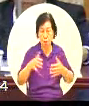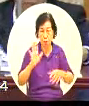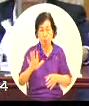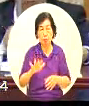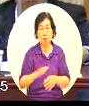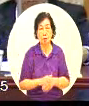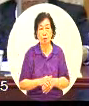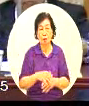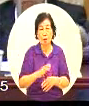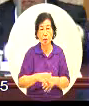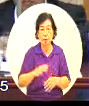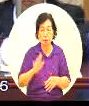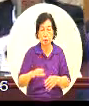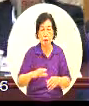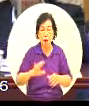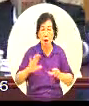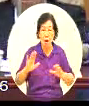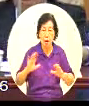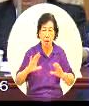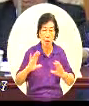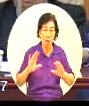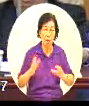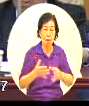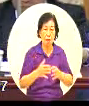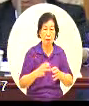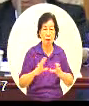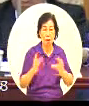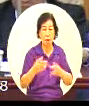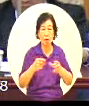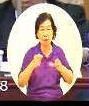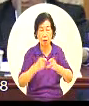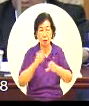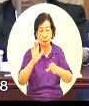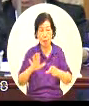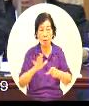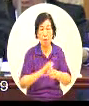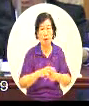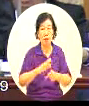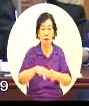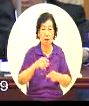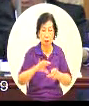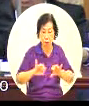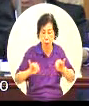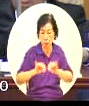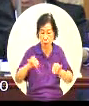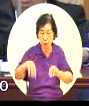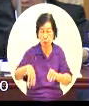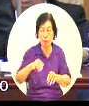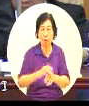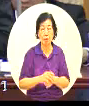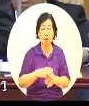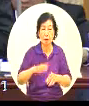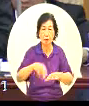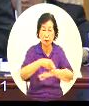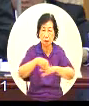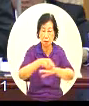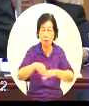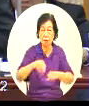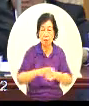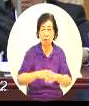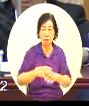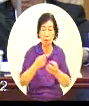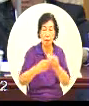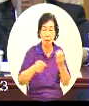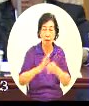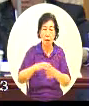向用国公有或国公营事业的土地来做产业园区的包边。所以目前我们规划130公顷的土